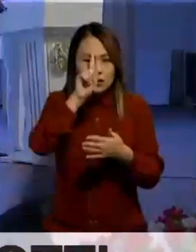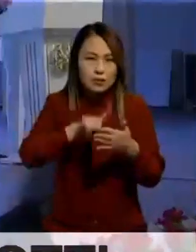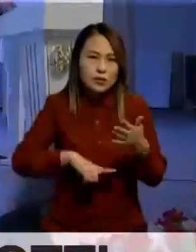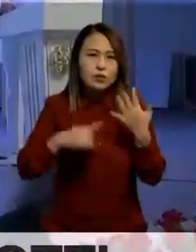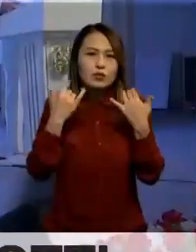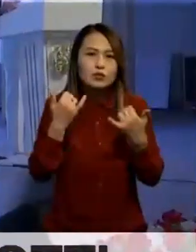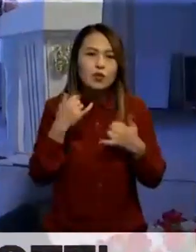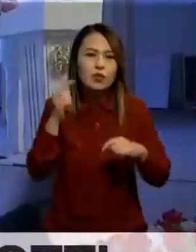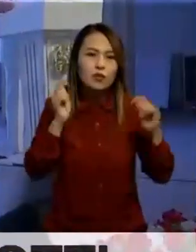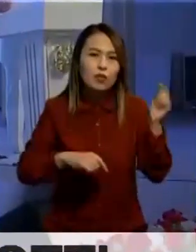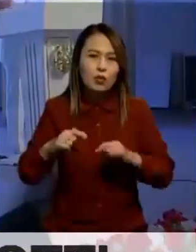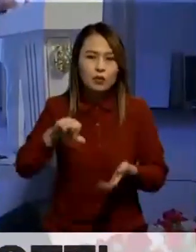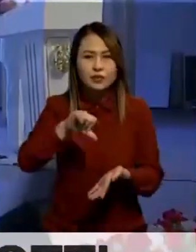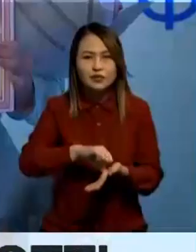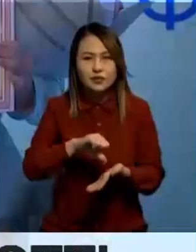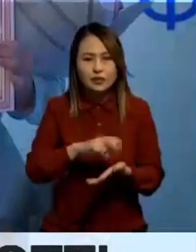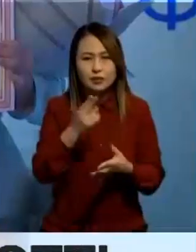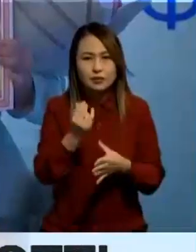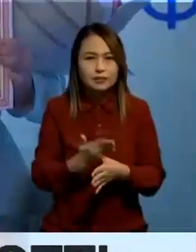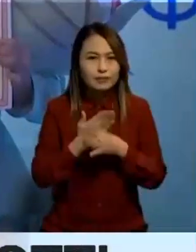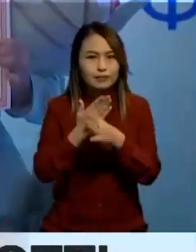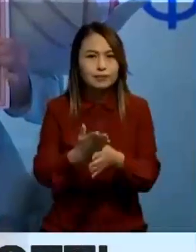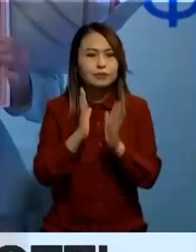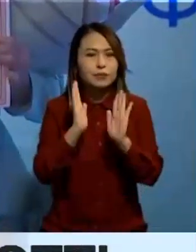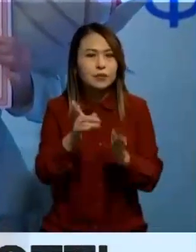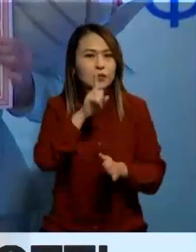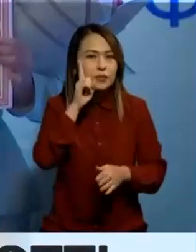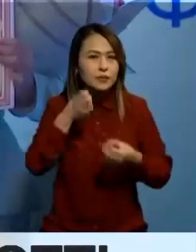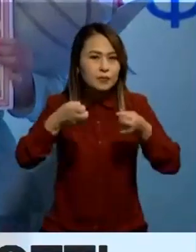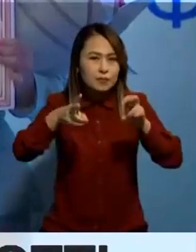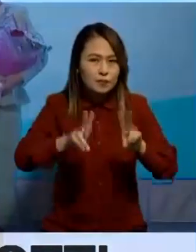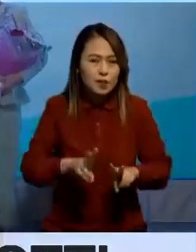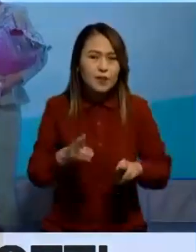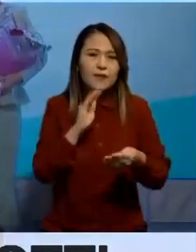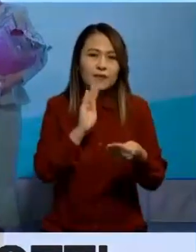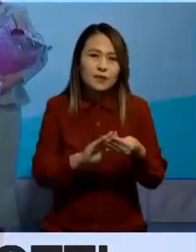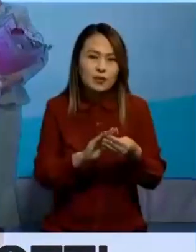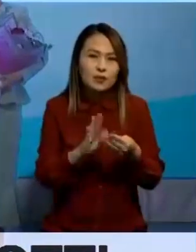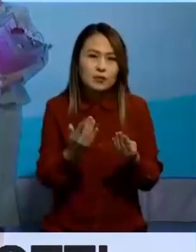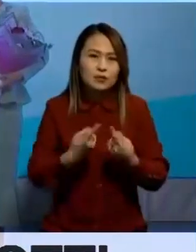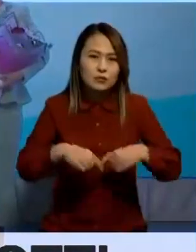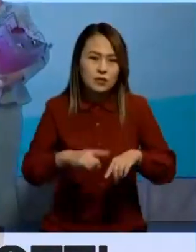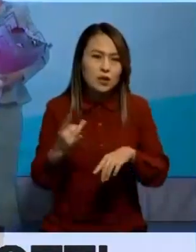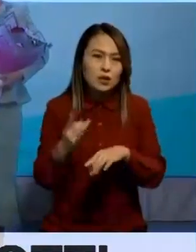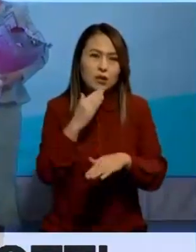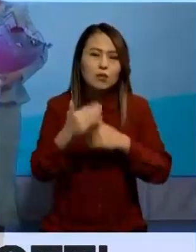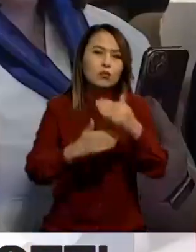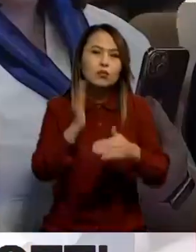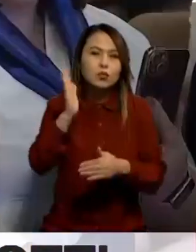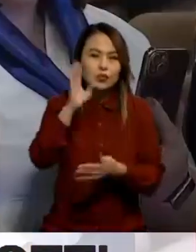Форум соңында белсенді педагогтар ақшалай сыйақымен марапатталды. Ал жас мамандардың тәжірибесі толығатын осындай шаралар алдағы уақытта